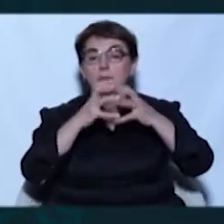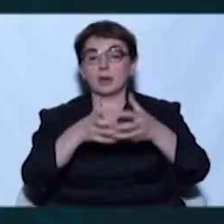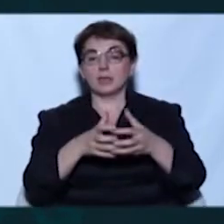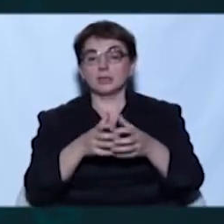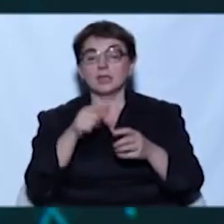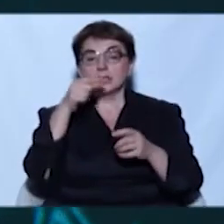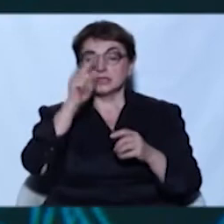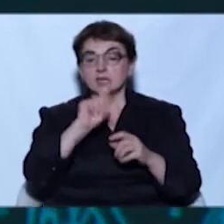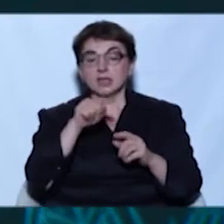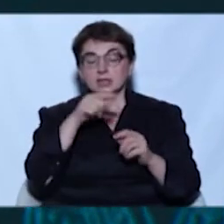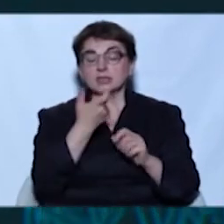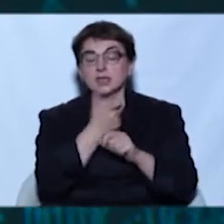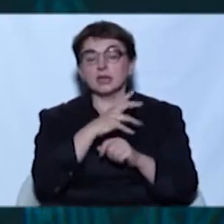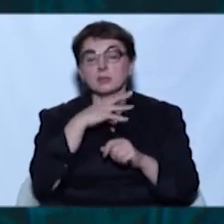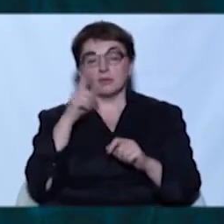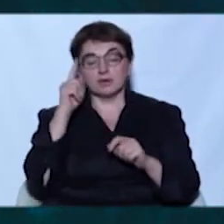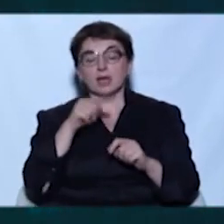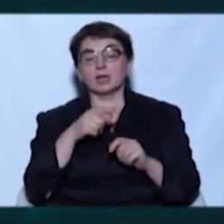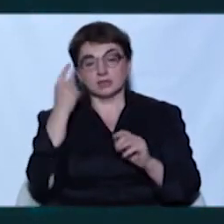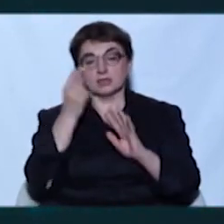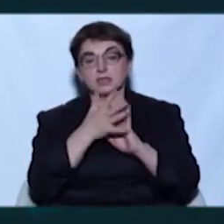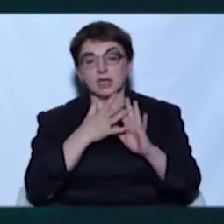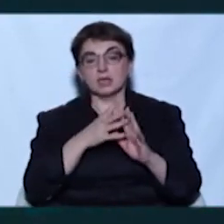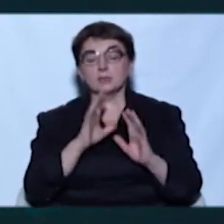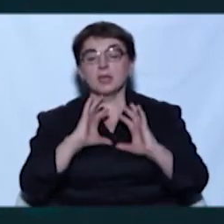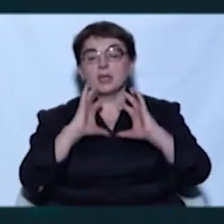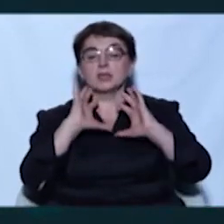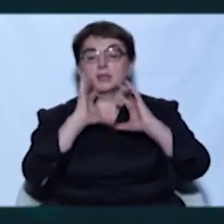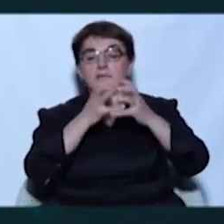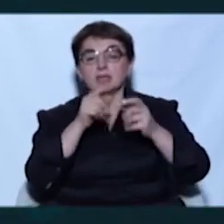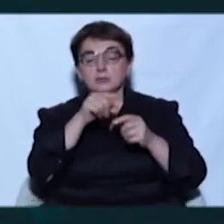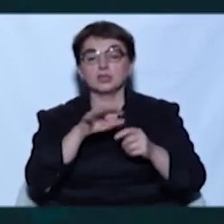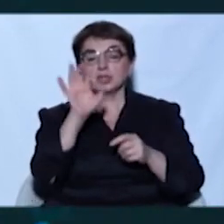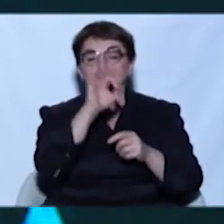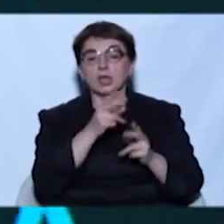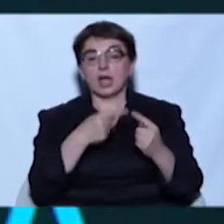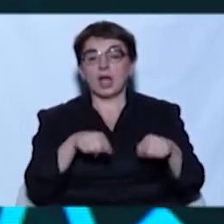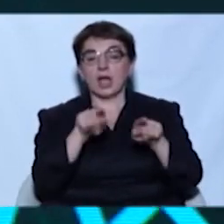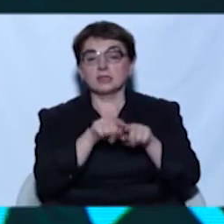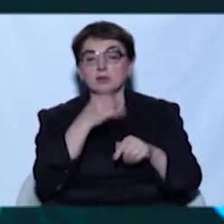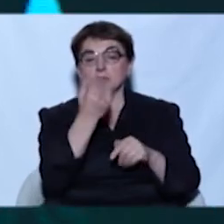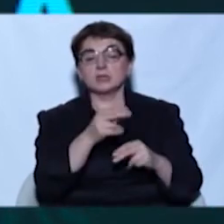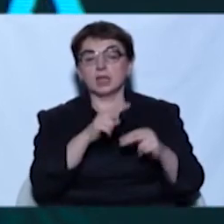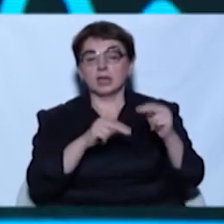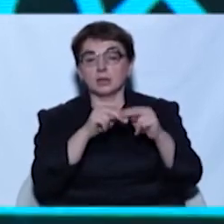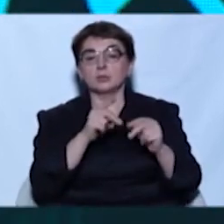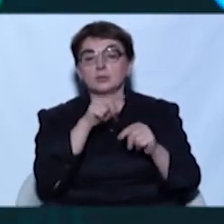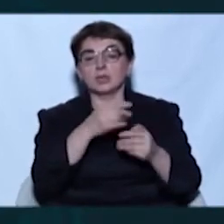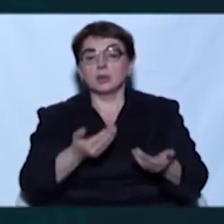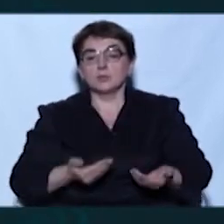ასევე ძალიან ბევრ ამას გაიგებთ დედამიწაზე, როგორც მის აგებულებაზე, ასევე მის ბინადრებზეც.